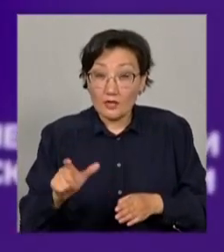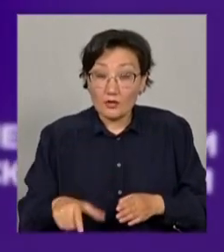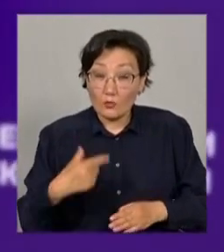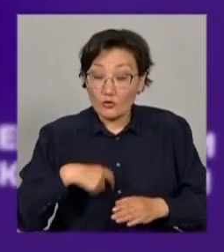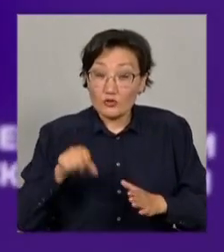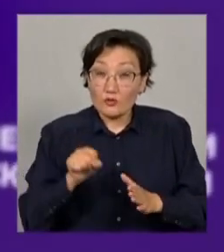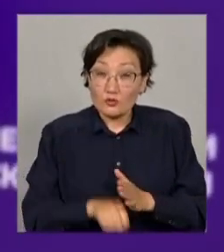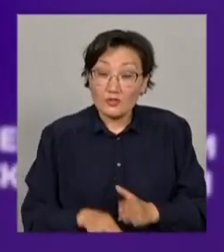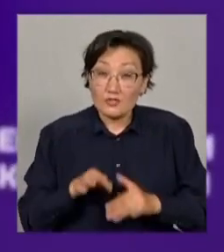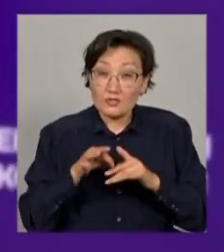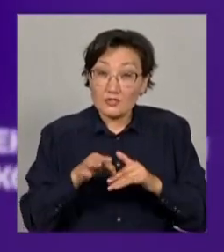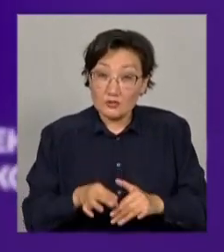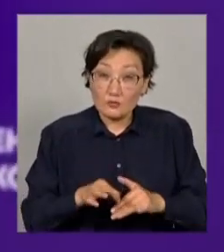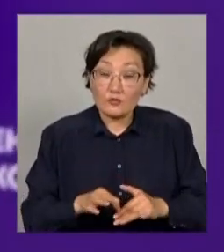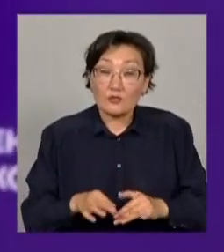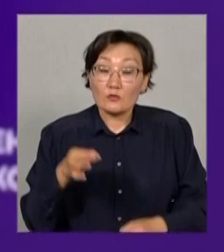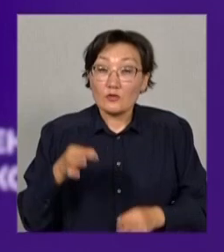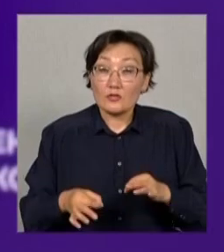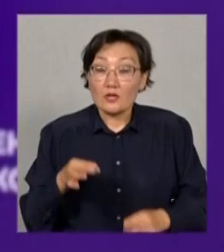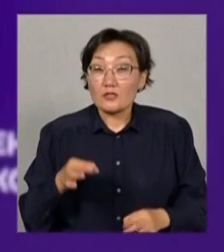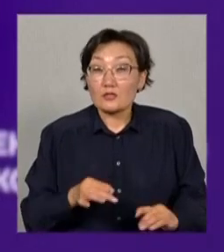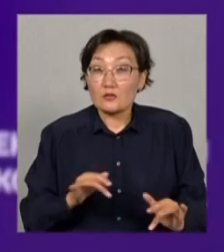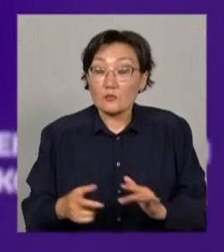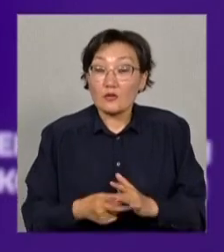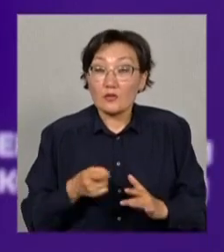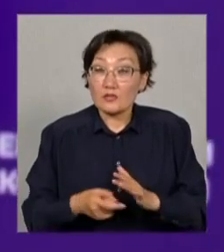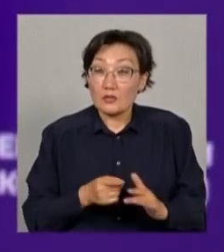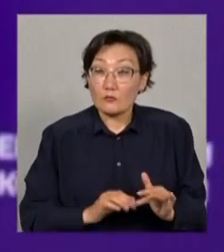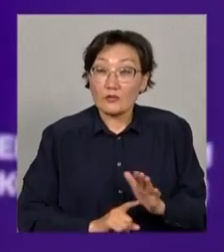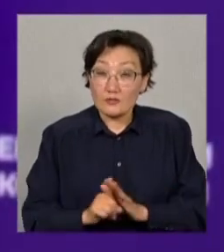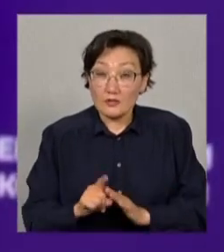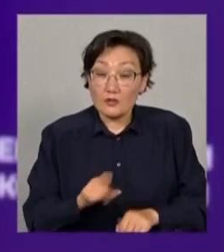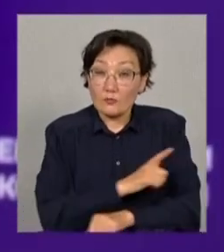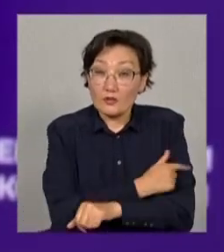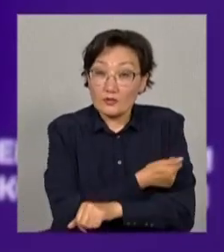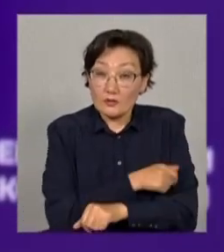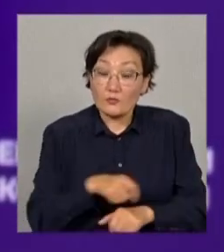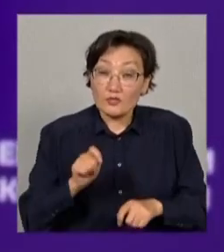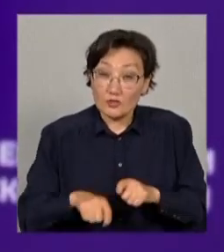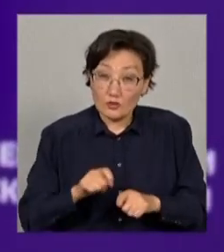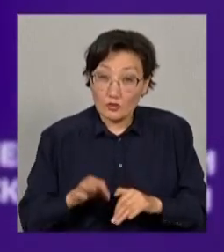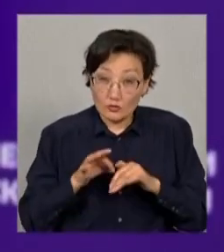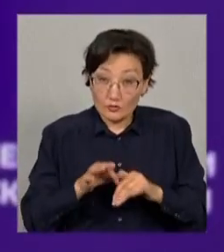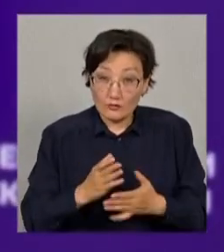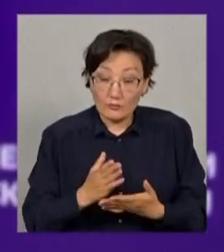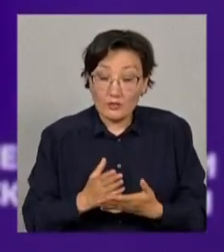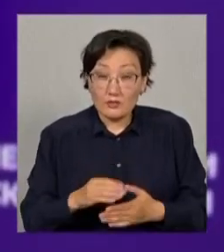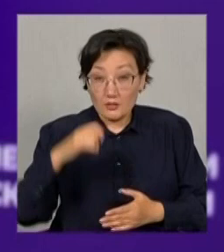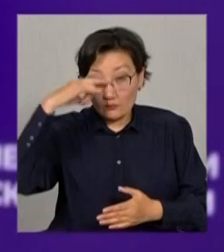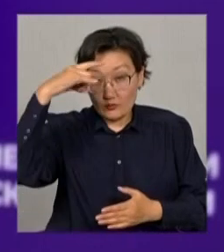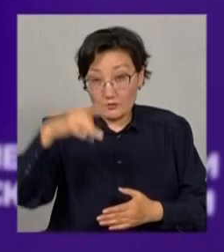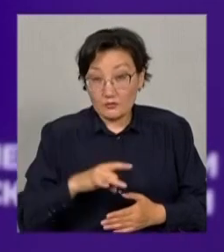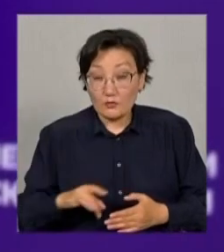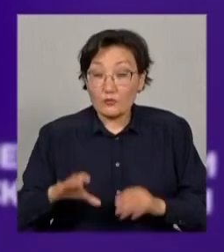дейін жеткізу бойынша сотқа дейінгі тергеу амалдары басталды. Сот медициналық сараптамалар тағайындалды. Қазақстан Республикасы